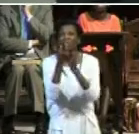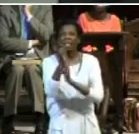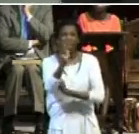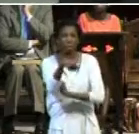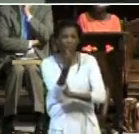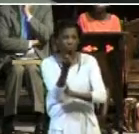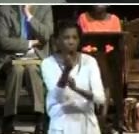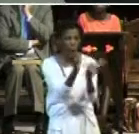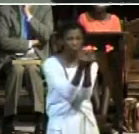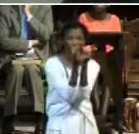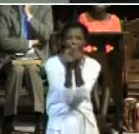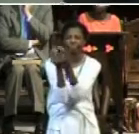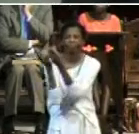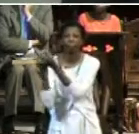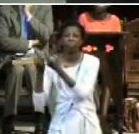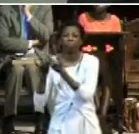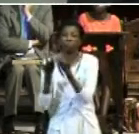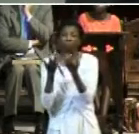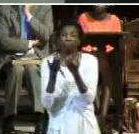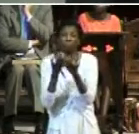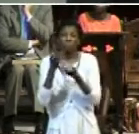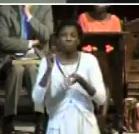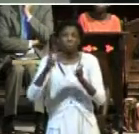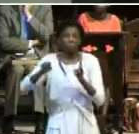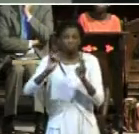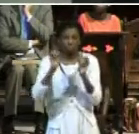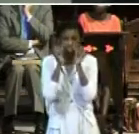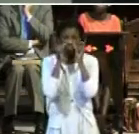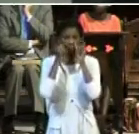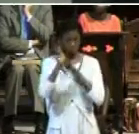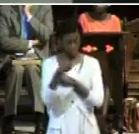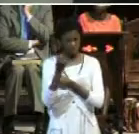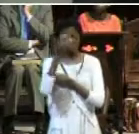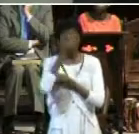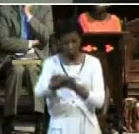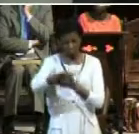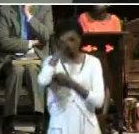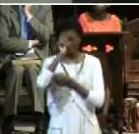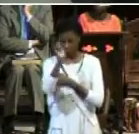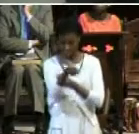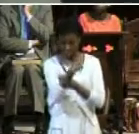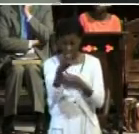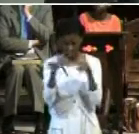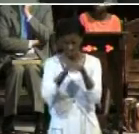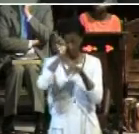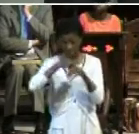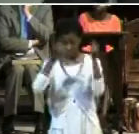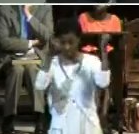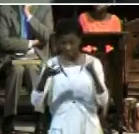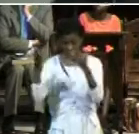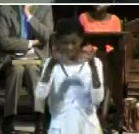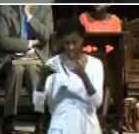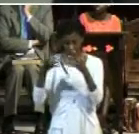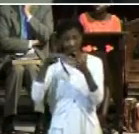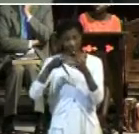se décrit. Alors, ça va peut-être vous surprendre, mais c'est le langage mathématique. Et ce langage mathématique est universel, c'est très